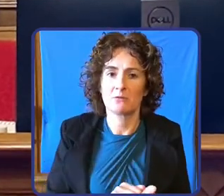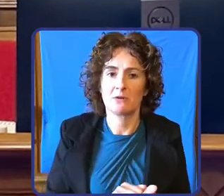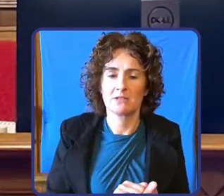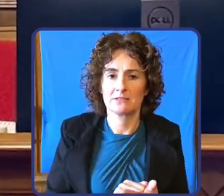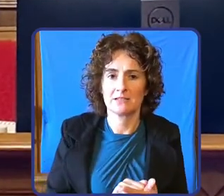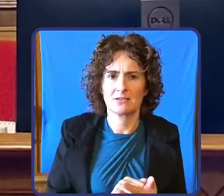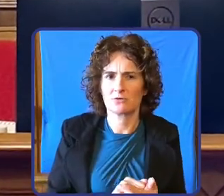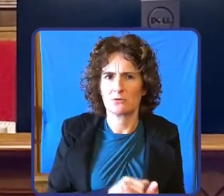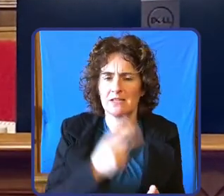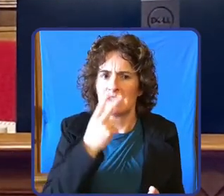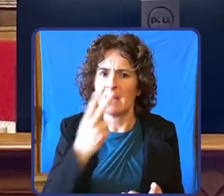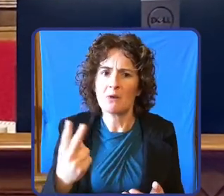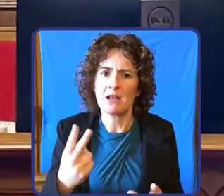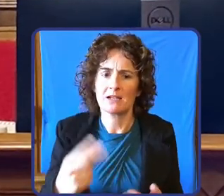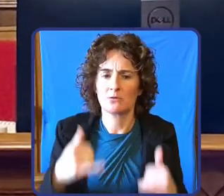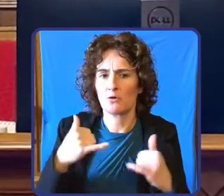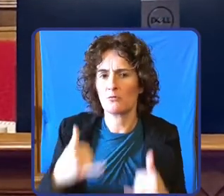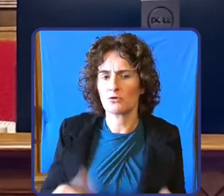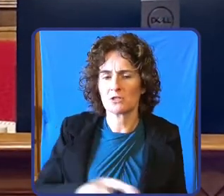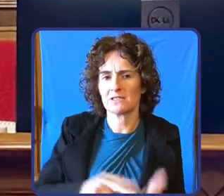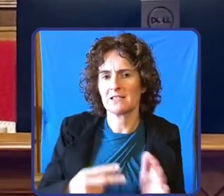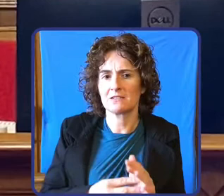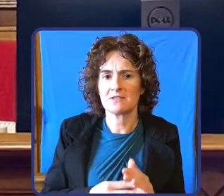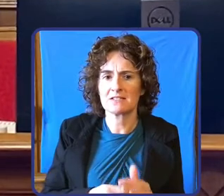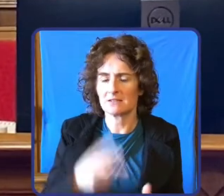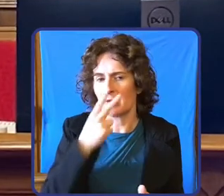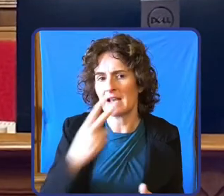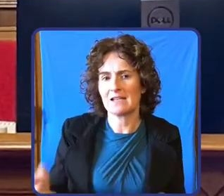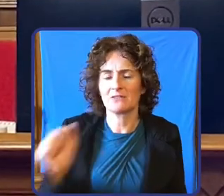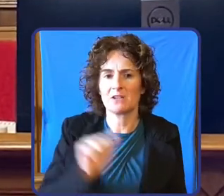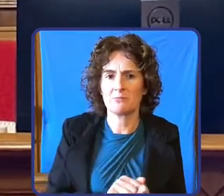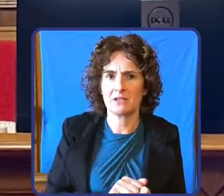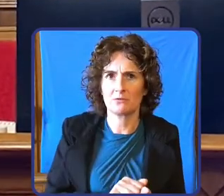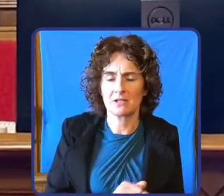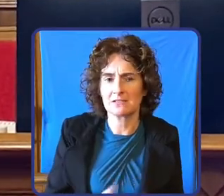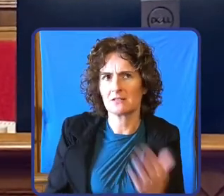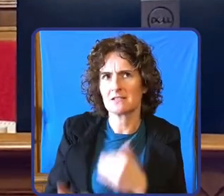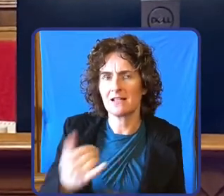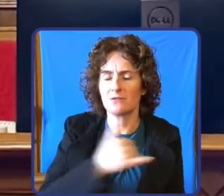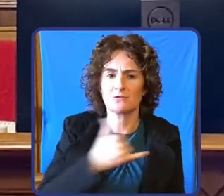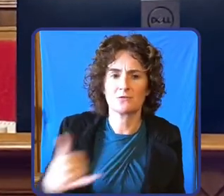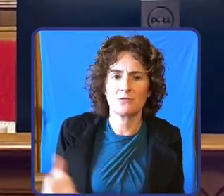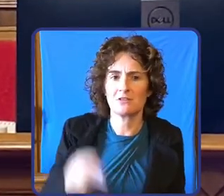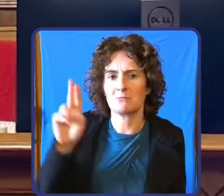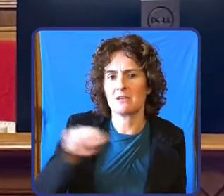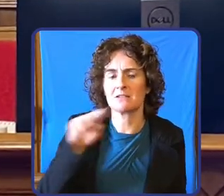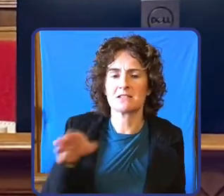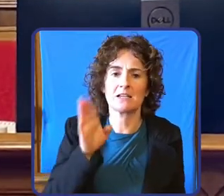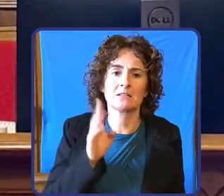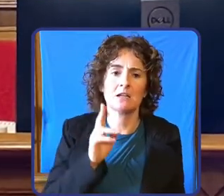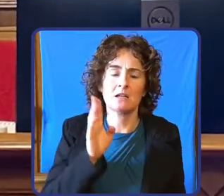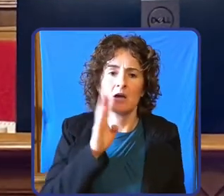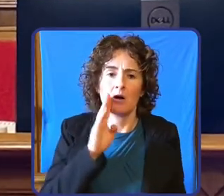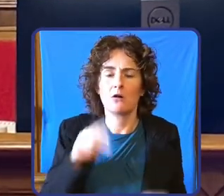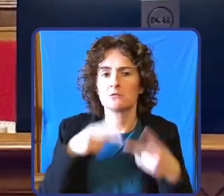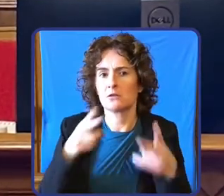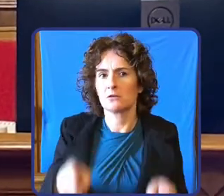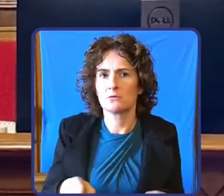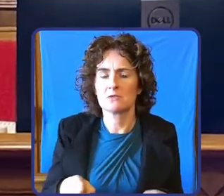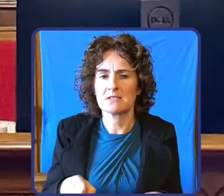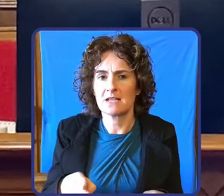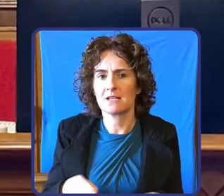nevez. Nem látok ilyet. Az előző évben a Szent Antal utcáról jót vitatkoztunk, meg is értem, hogy a Bakalyik út